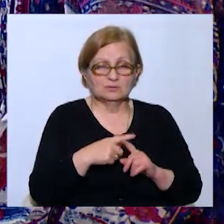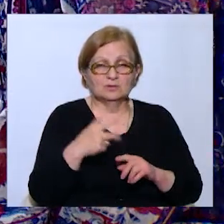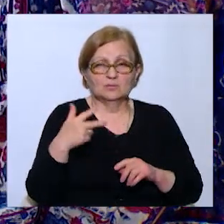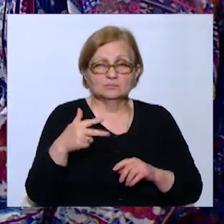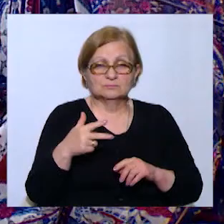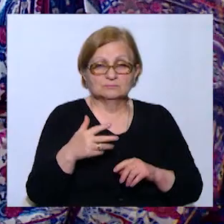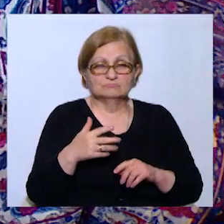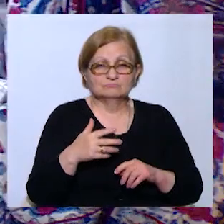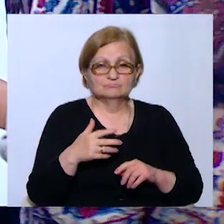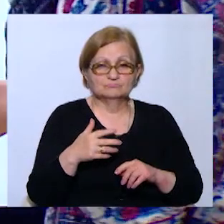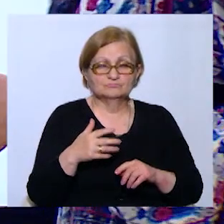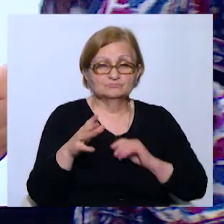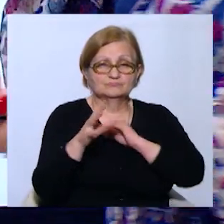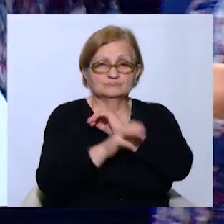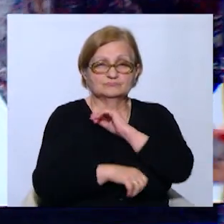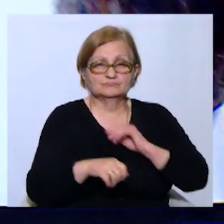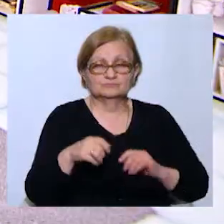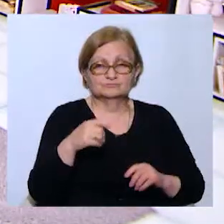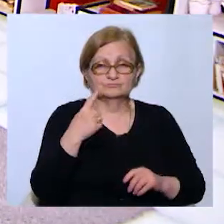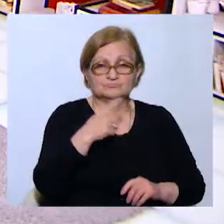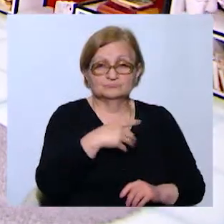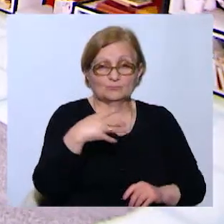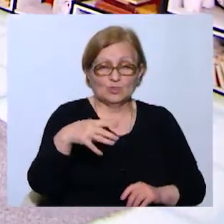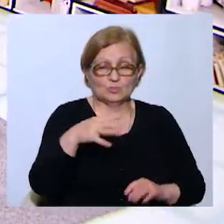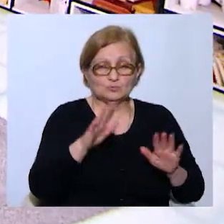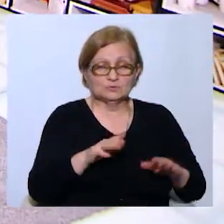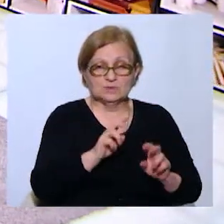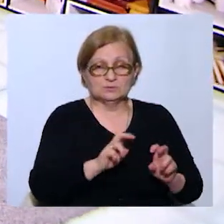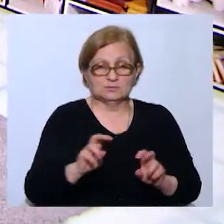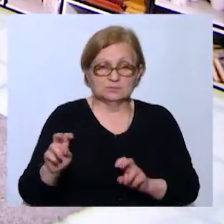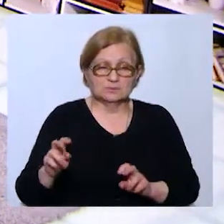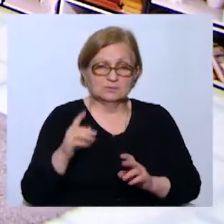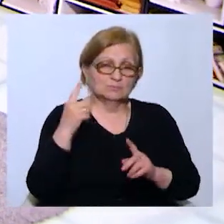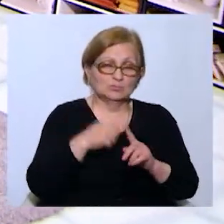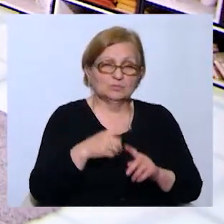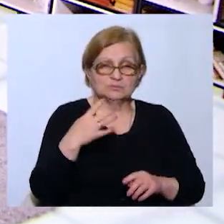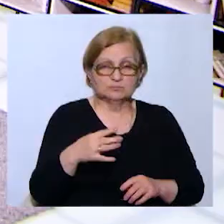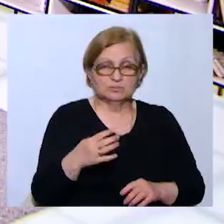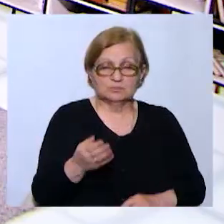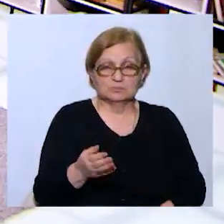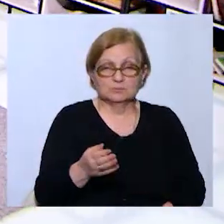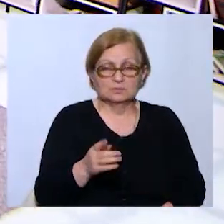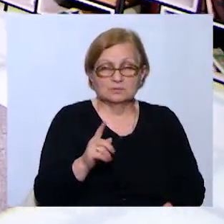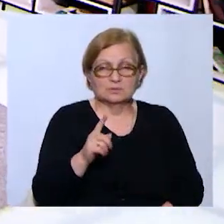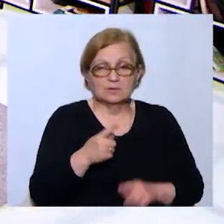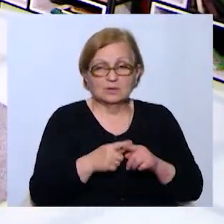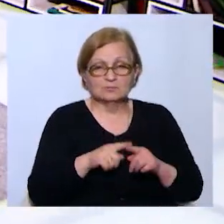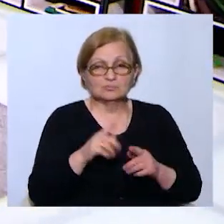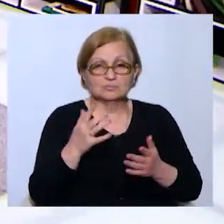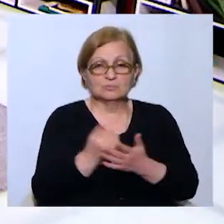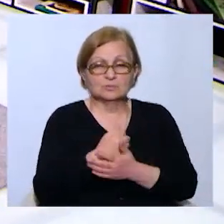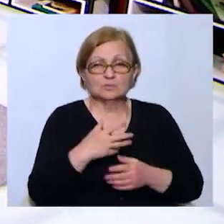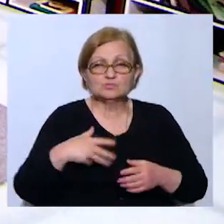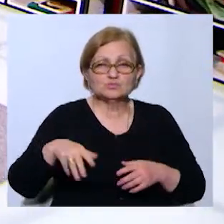ადგილი, ხოლო ბოლო რიგში, ბოლო 1 რიგში არის 40 ადგილი. მივუმატებთ 40. იმისათვის რომ ვიპოვოთ